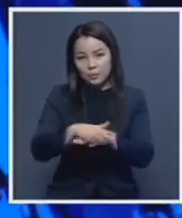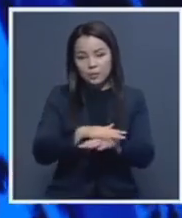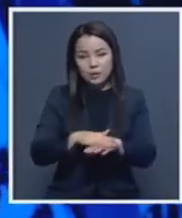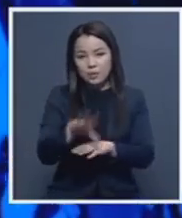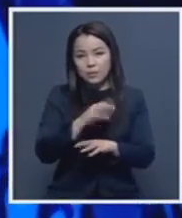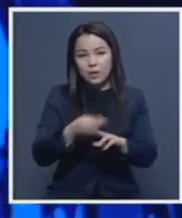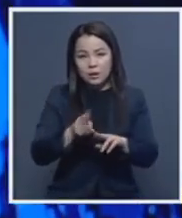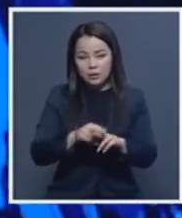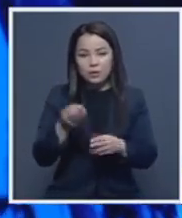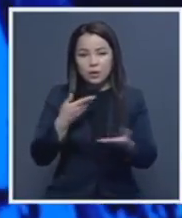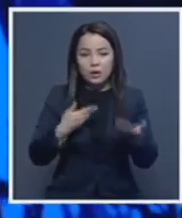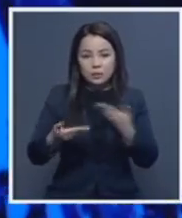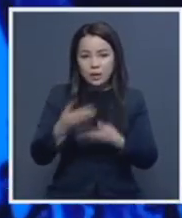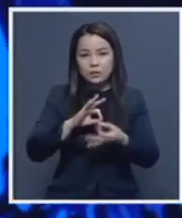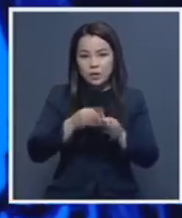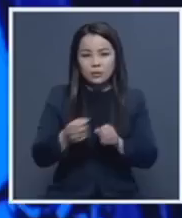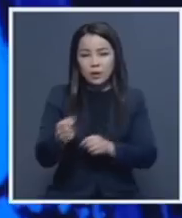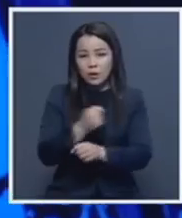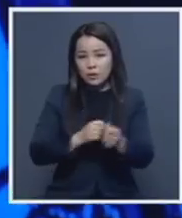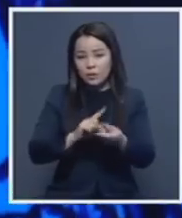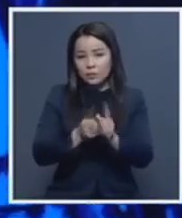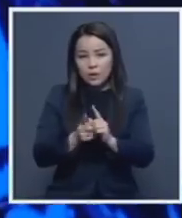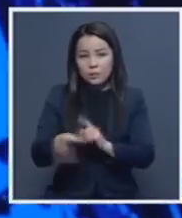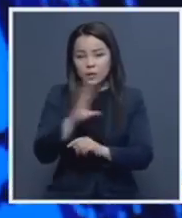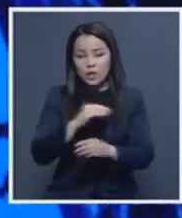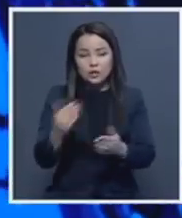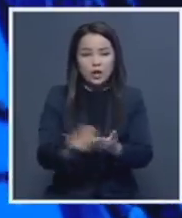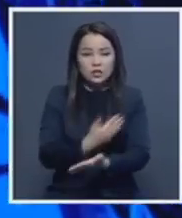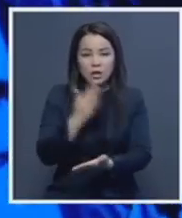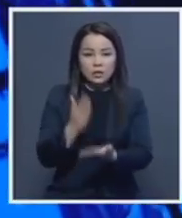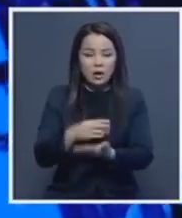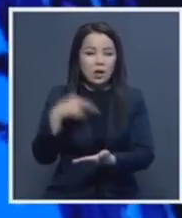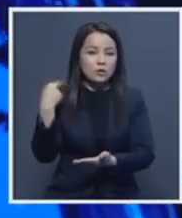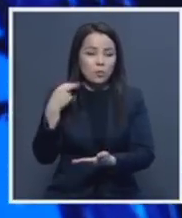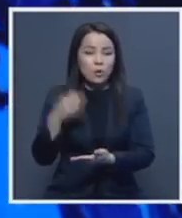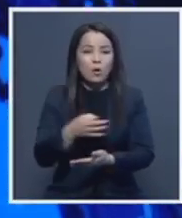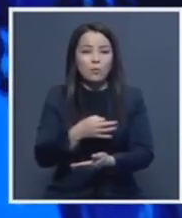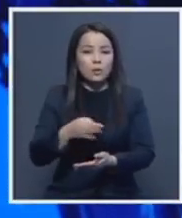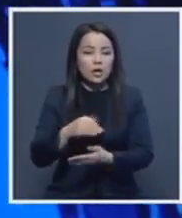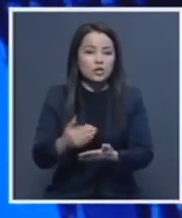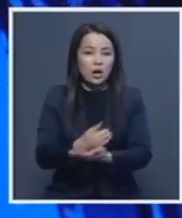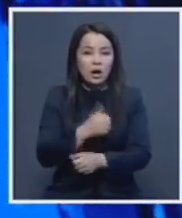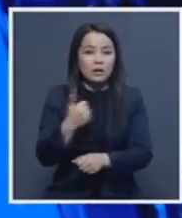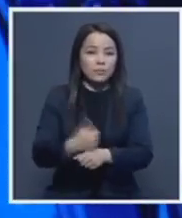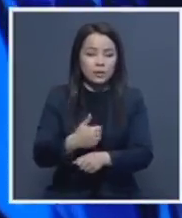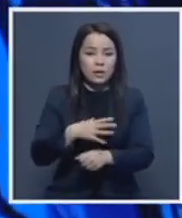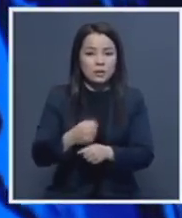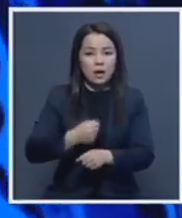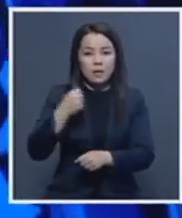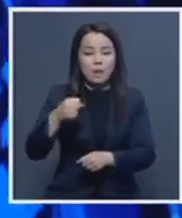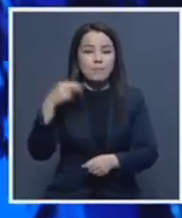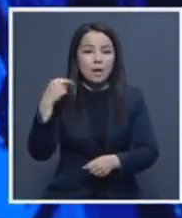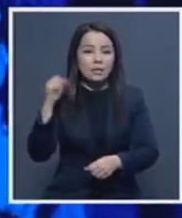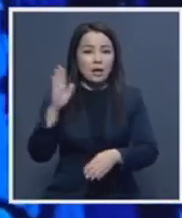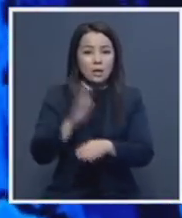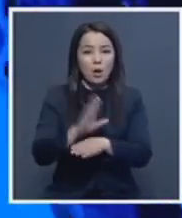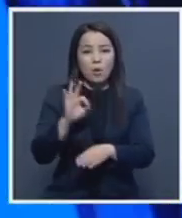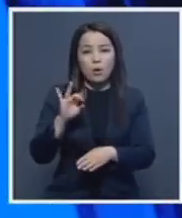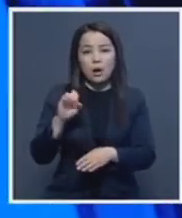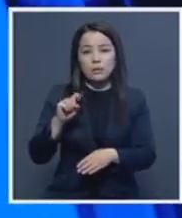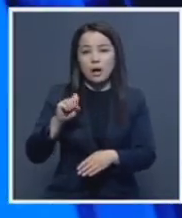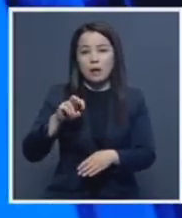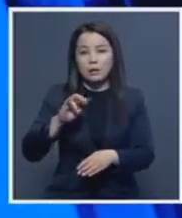ауыс түйіс жалғасуда. Бүгін Ақтөбе облысының жаңа әкімі тағайындалды. Президент жарлығымен өңірді Оңдасын Оразалин